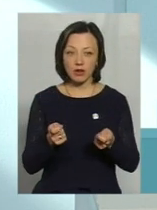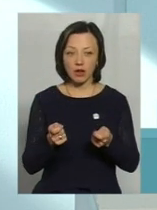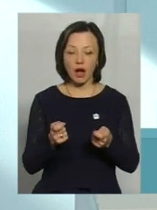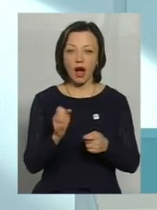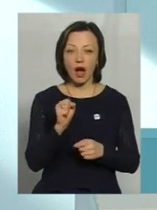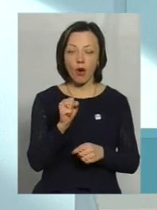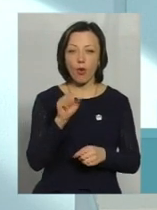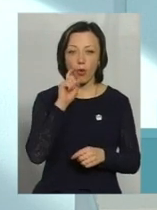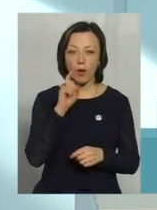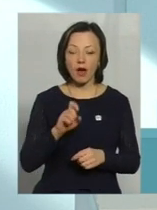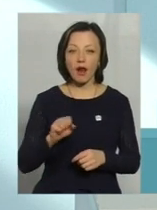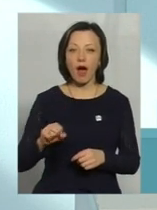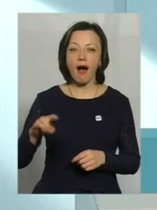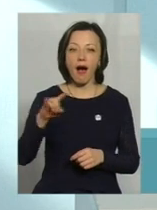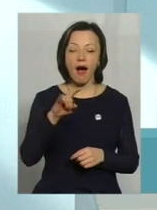«Украерорух» щодо надання